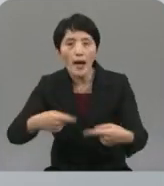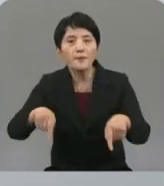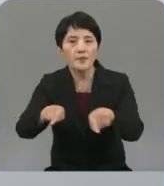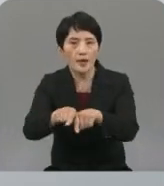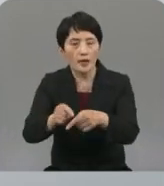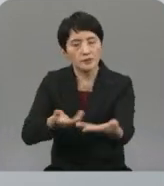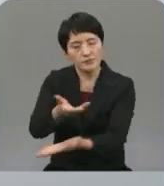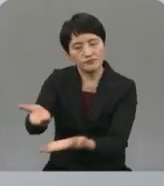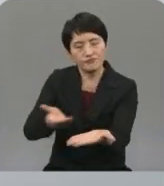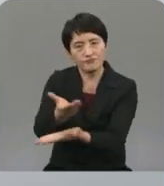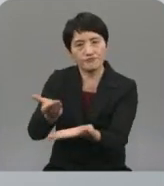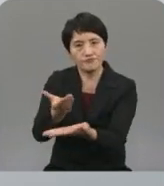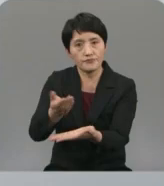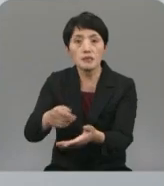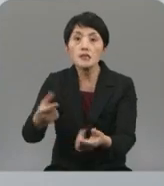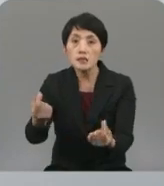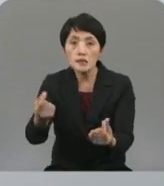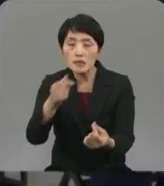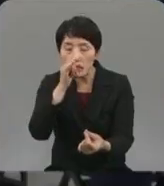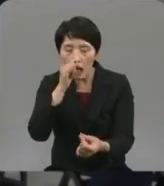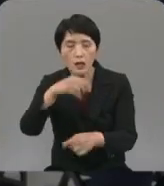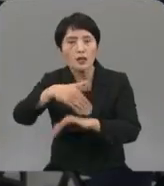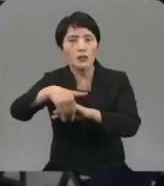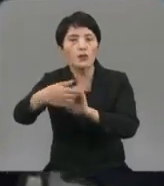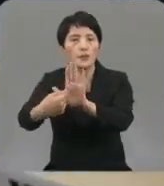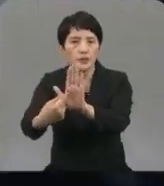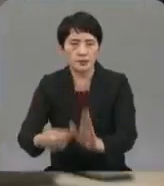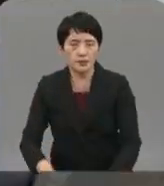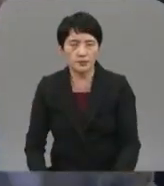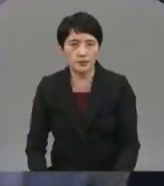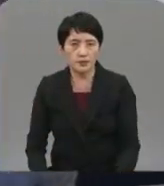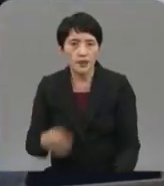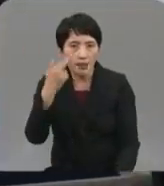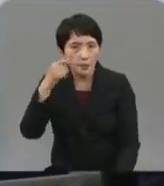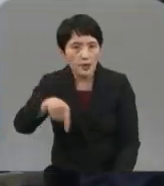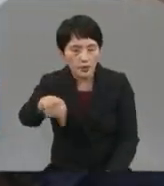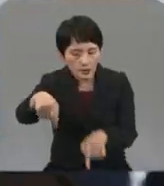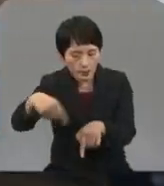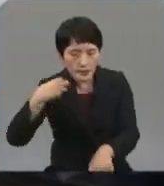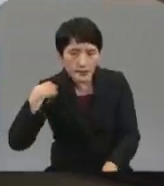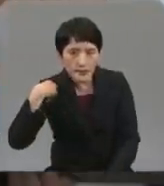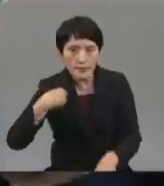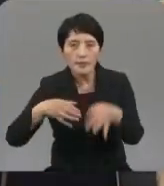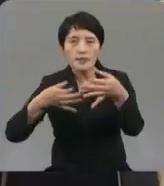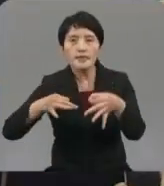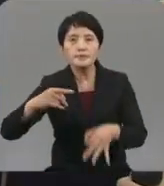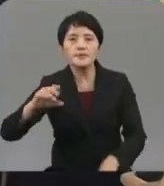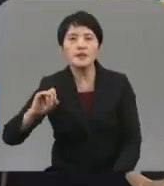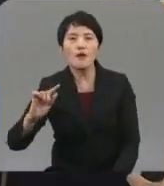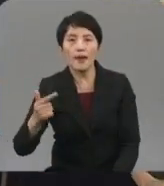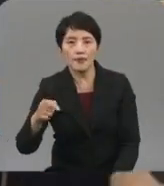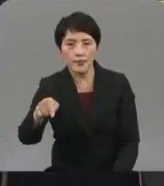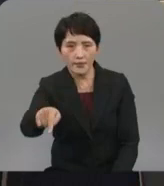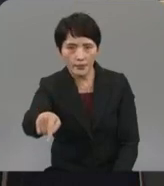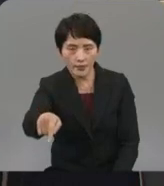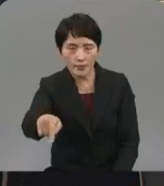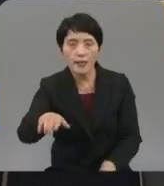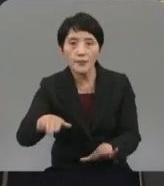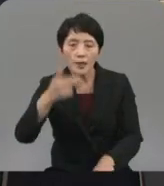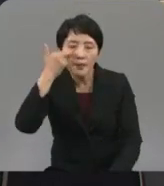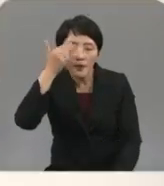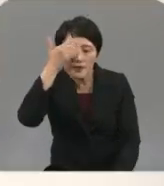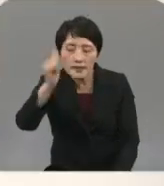April vorgesehenes Staats- dabei würden sie die Erfolge der bilateralen Allianz in den letzten 70 Jahren feiern